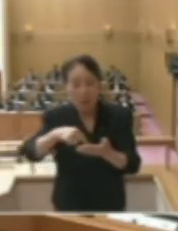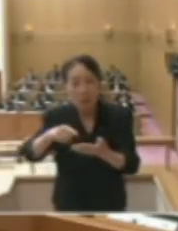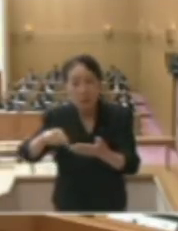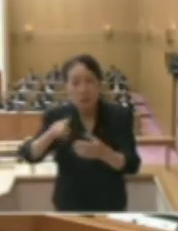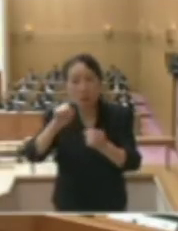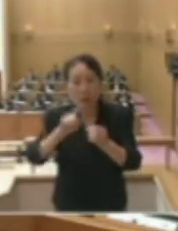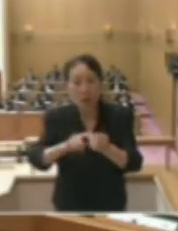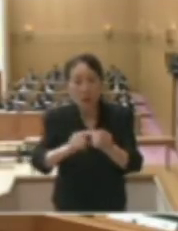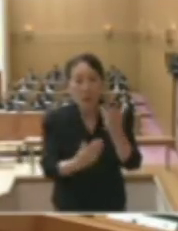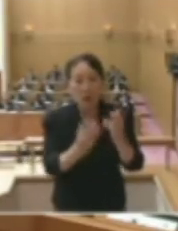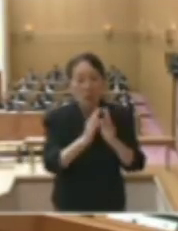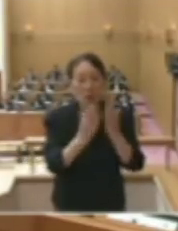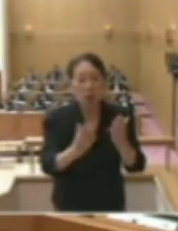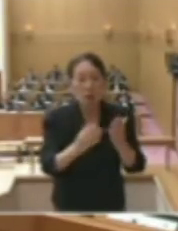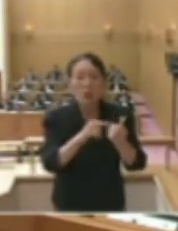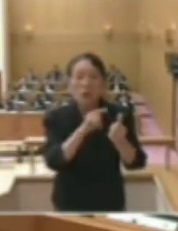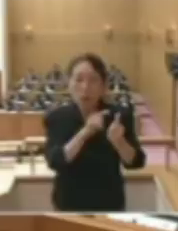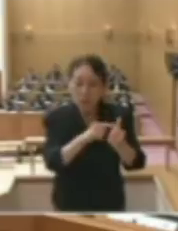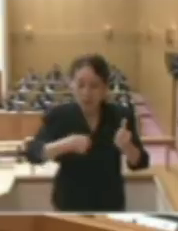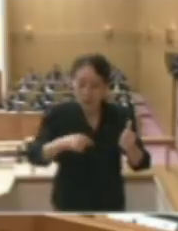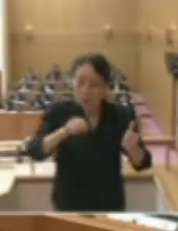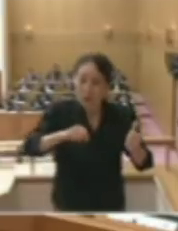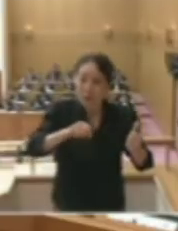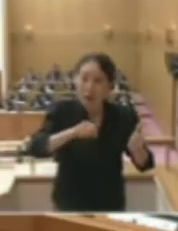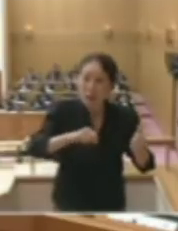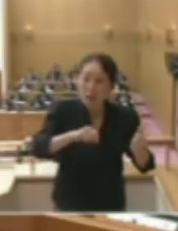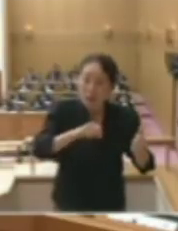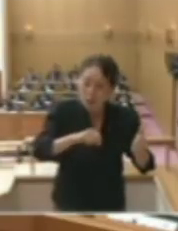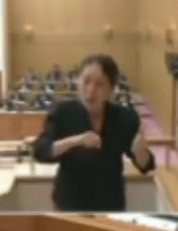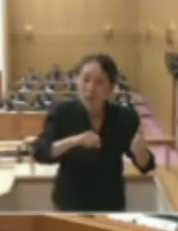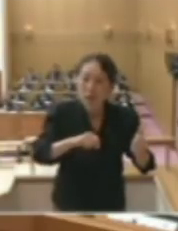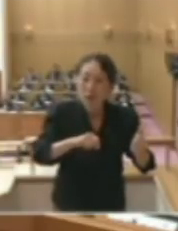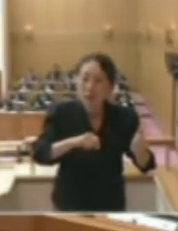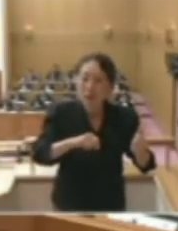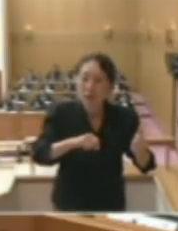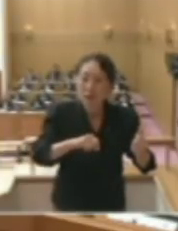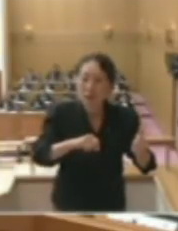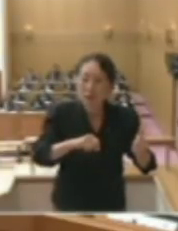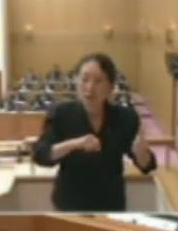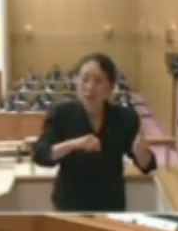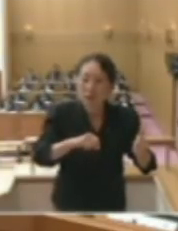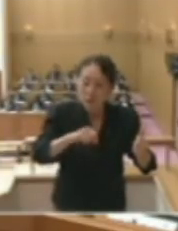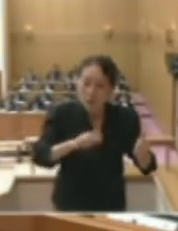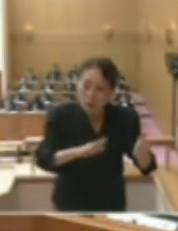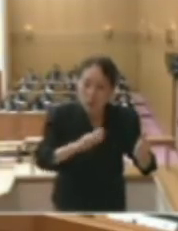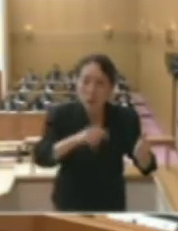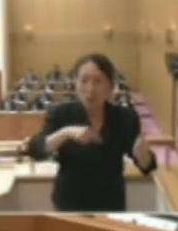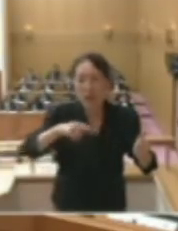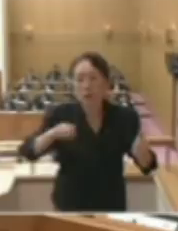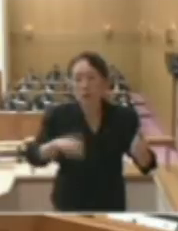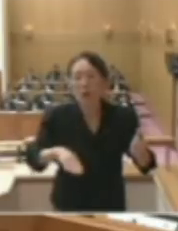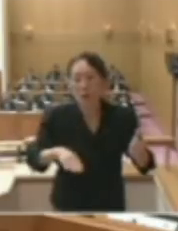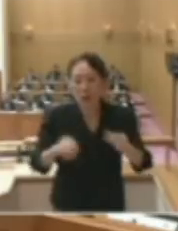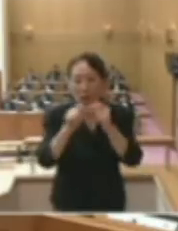森本氏が自分が書いているツイッター、そしてフェイスブックをチェックしたんです。結論